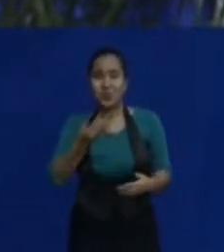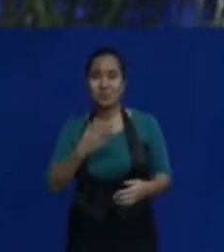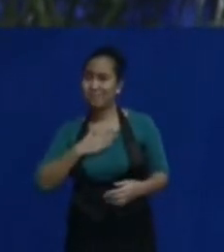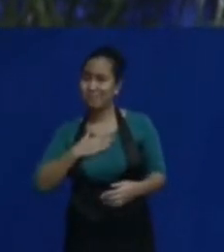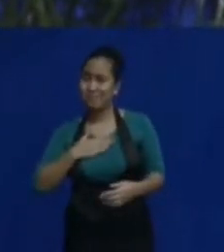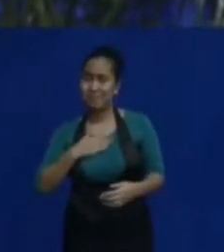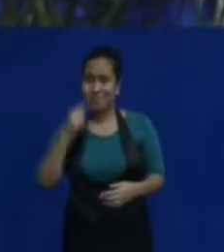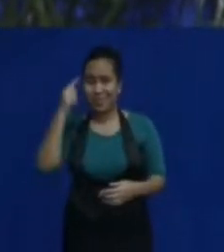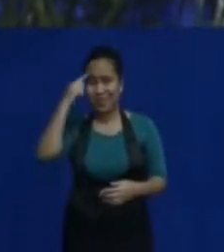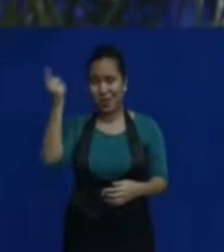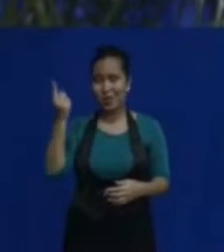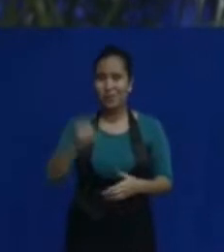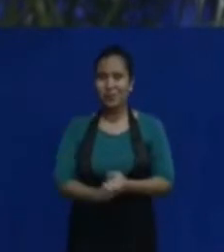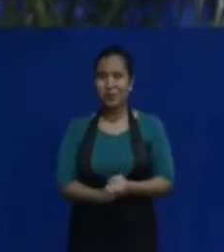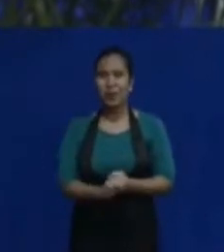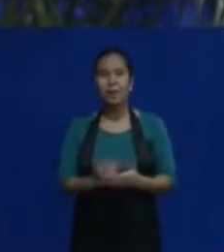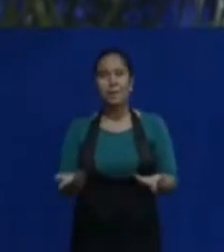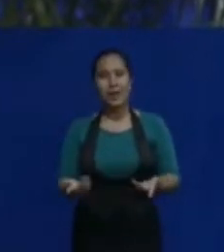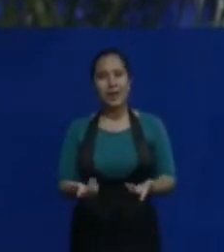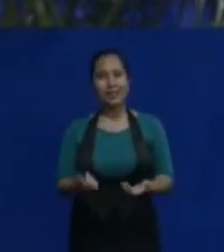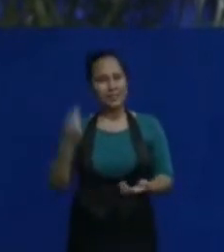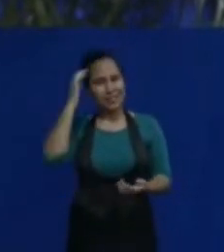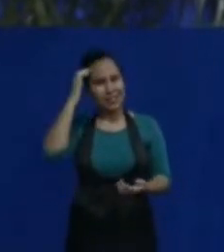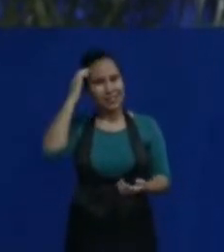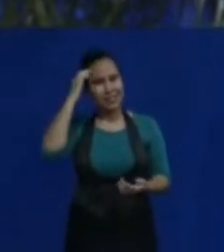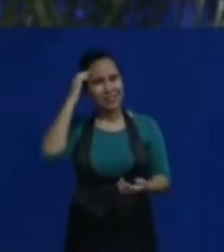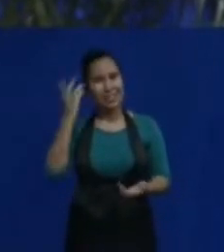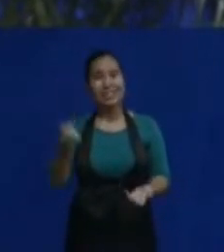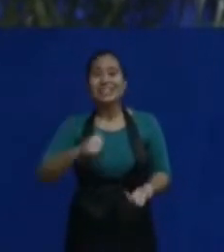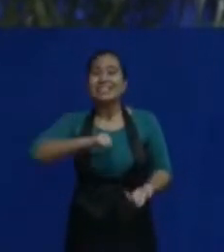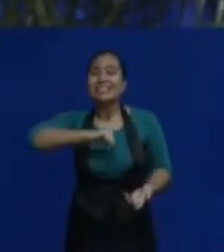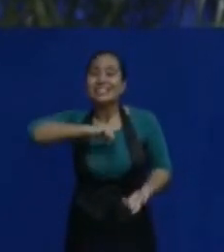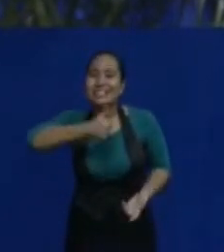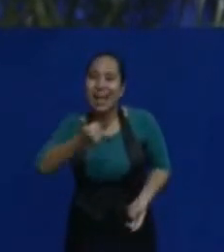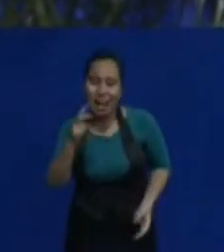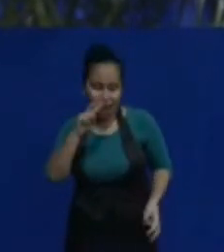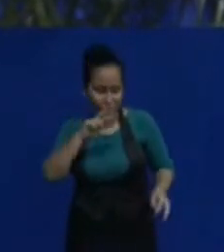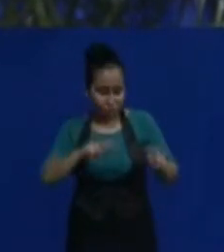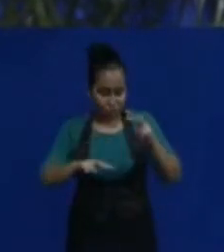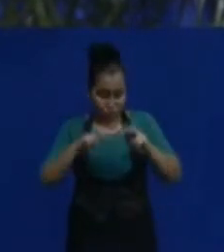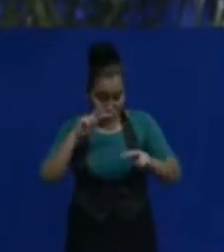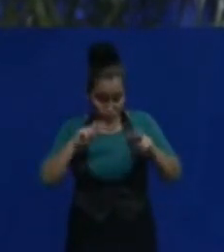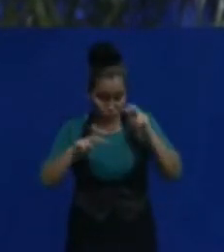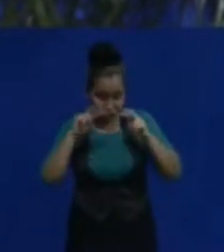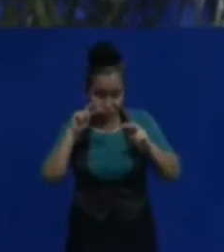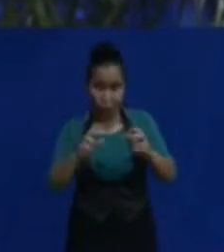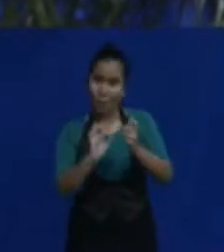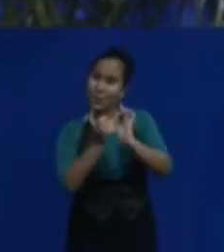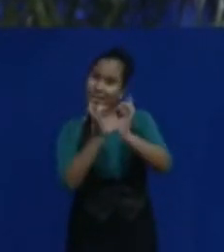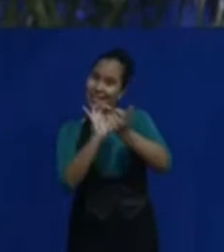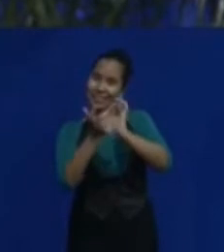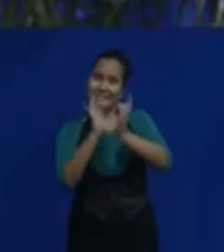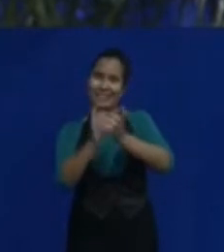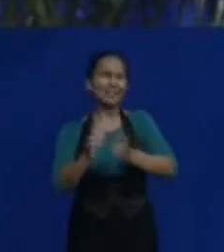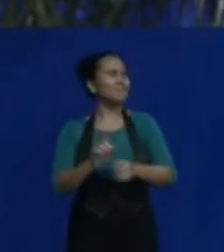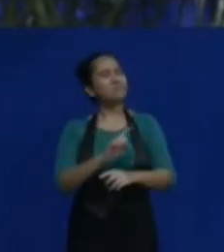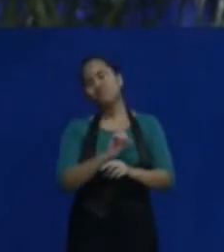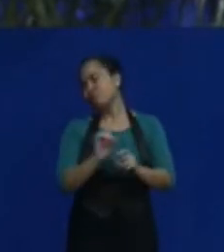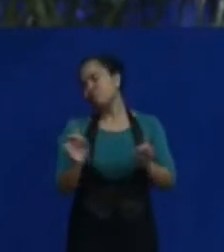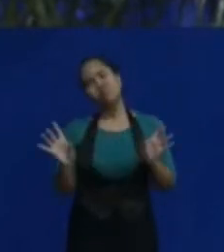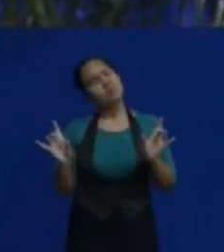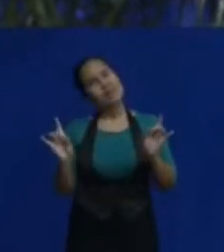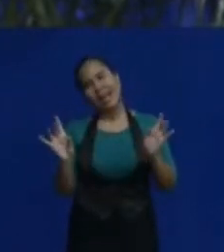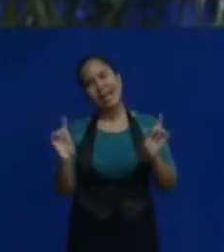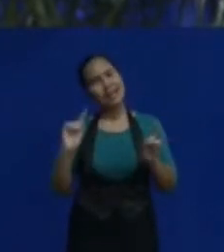denk dat u binnen een minuut dit kunt opzoeken op internet. En dat zult u begrijpen dat er geen enkel gevaar is